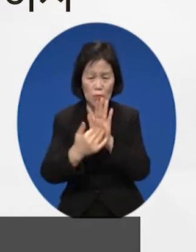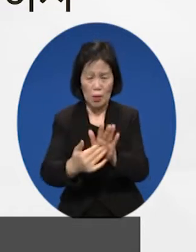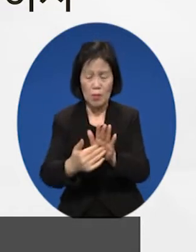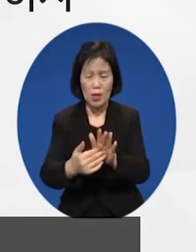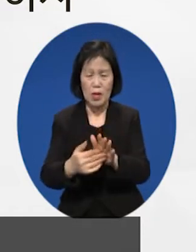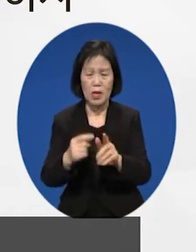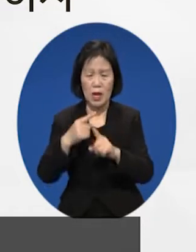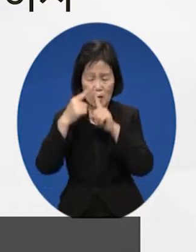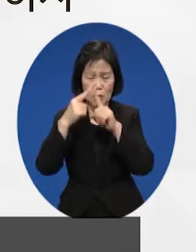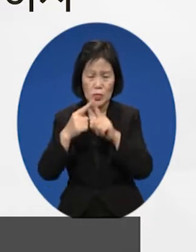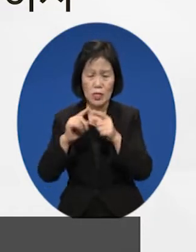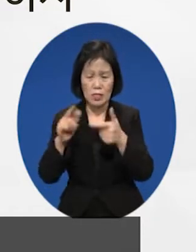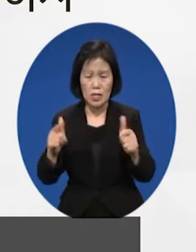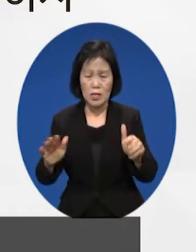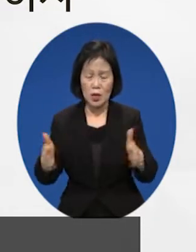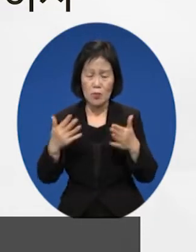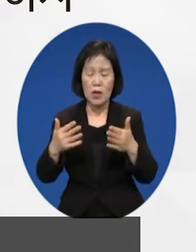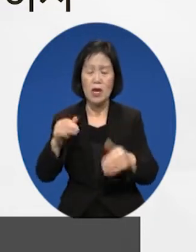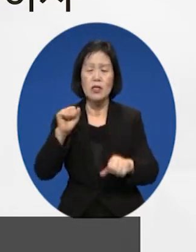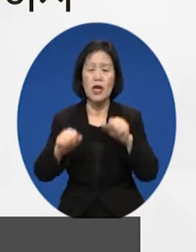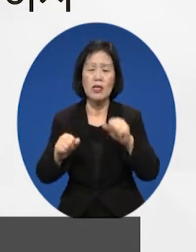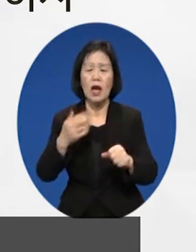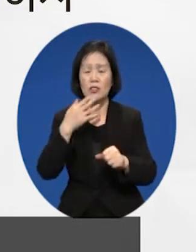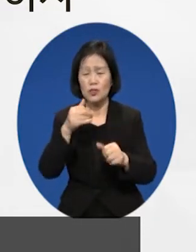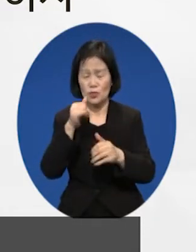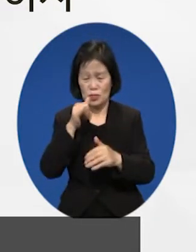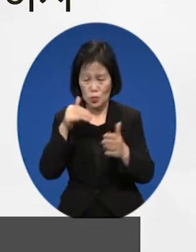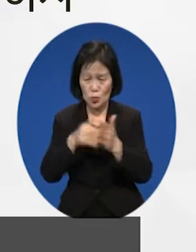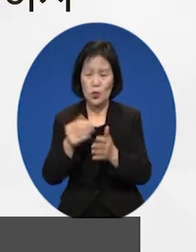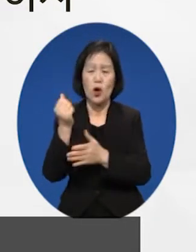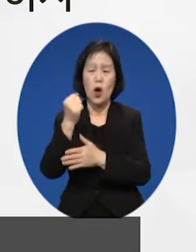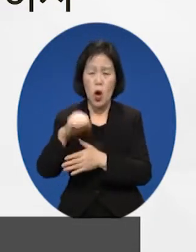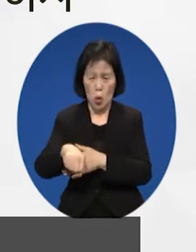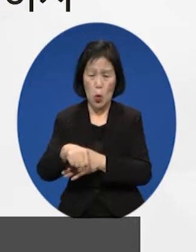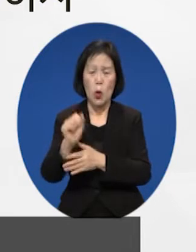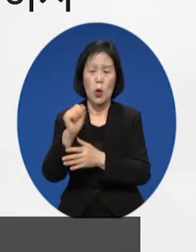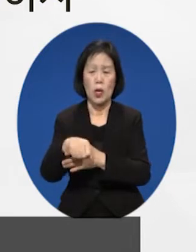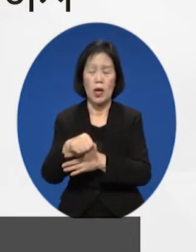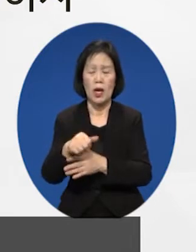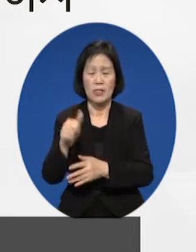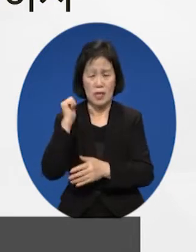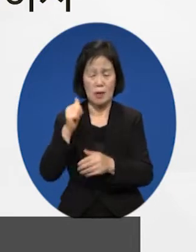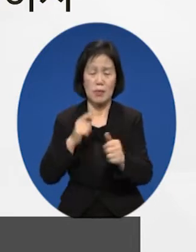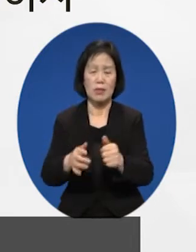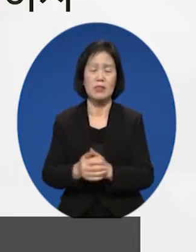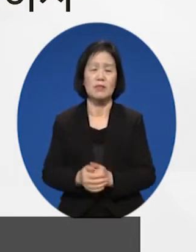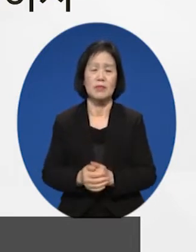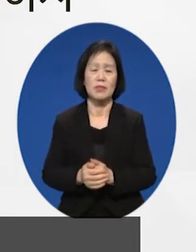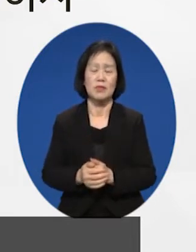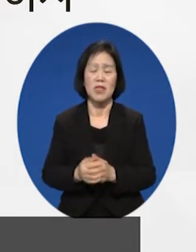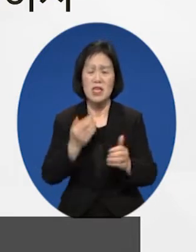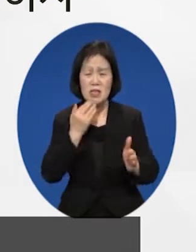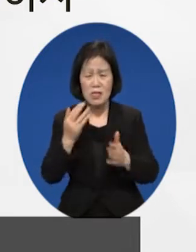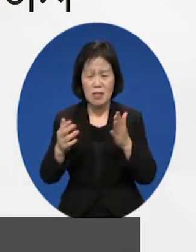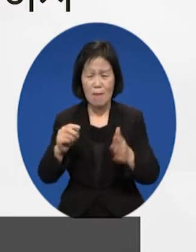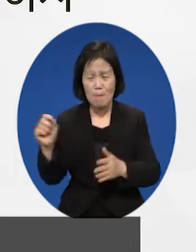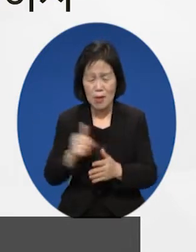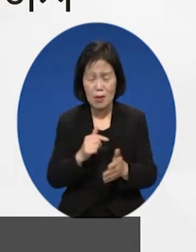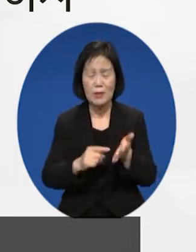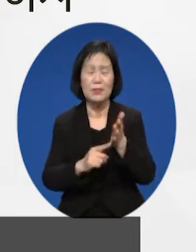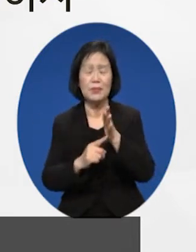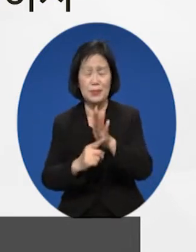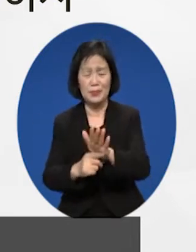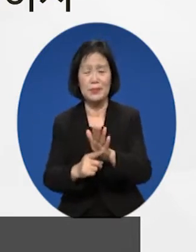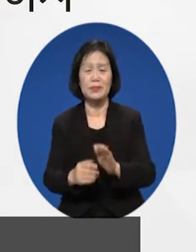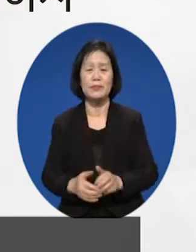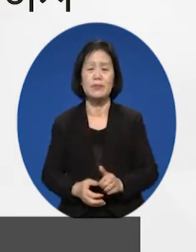경미한 의료 행위를 할 수 있게 허용하자라고 말을 했습니다. 자, 이래서 이 지사의 순발력은 타의 추종을 불허한다라는